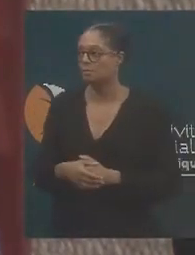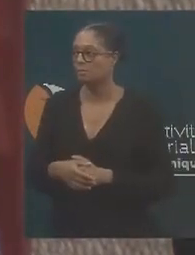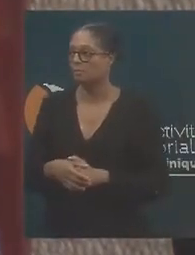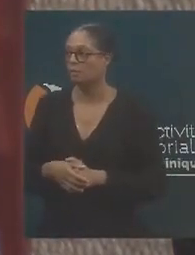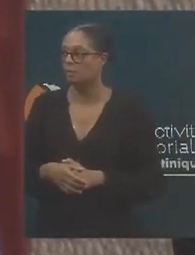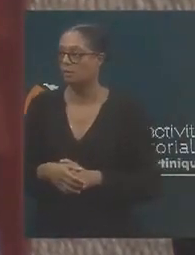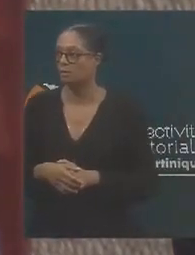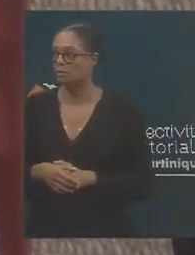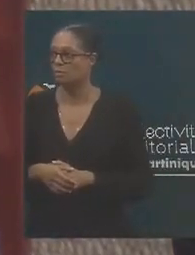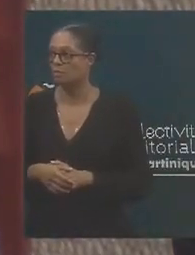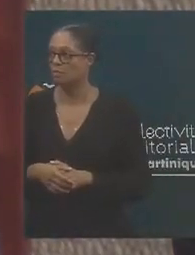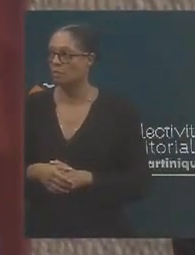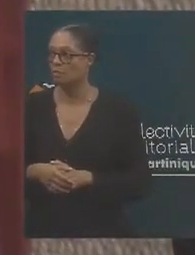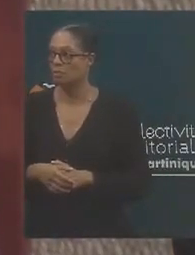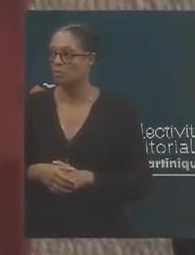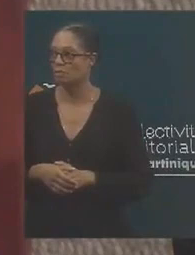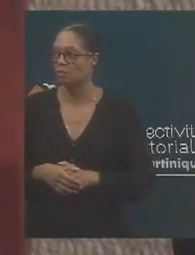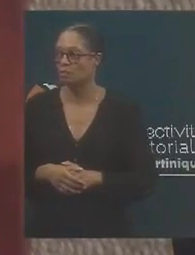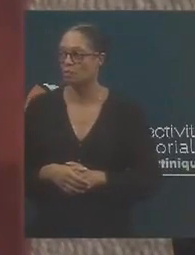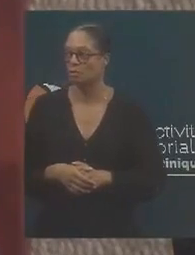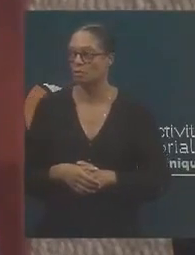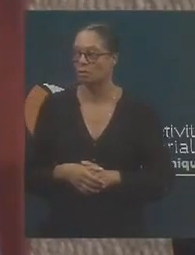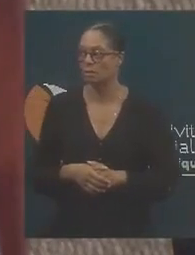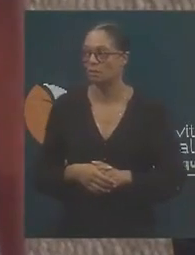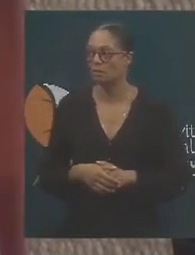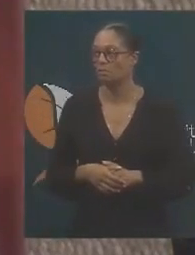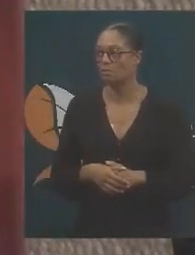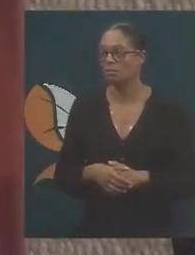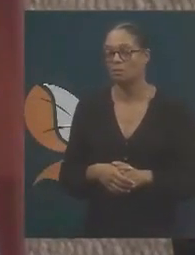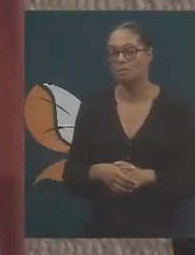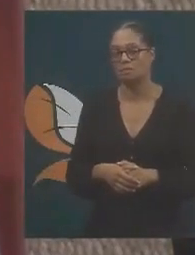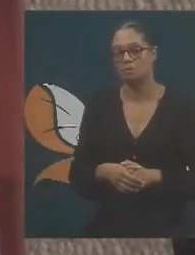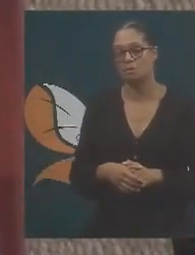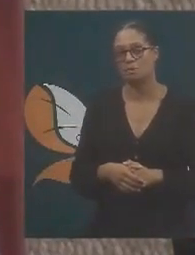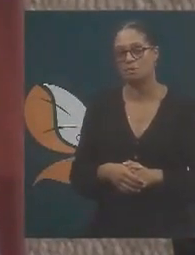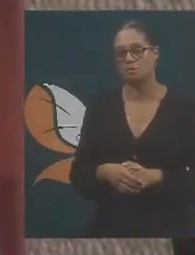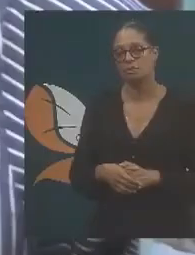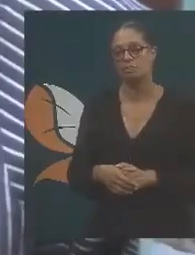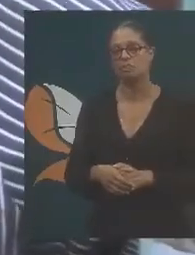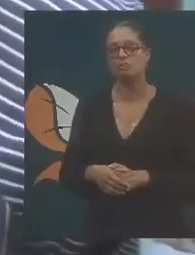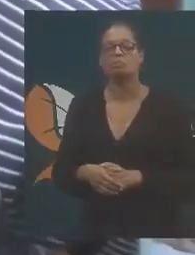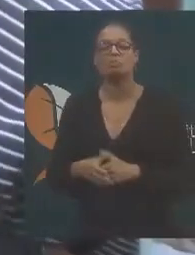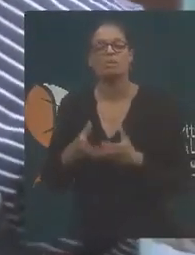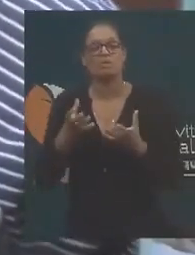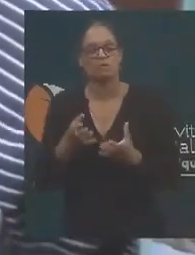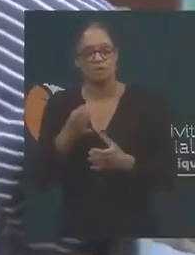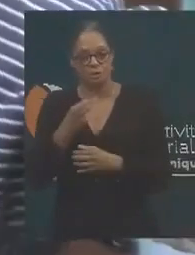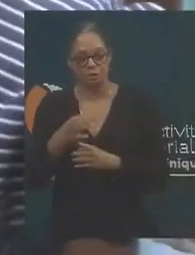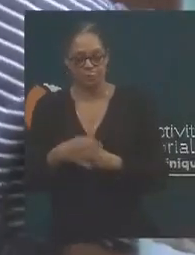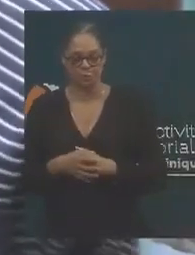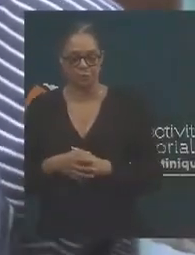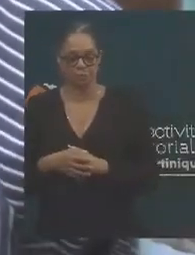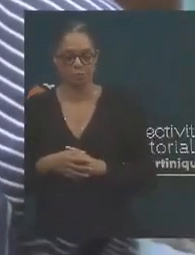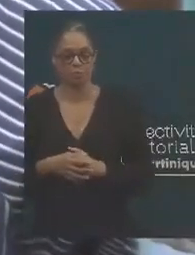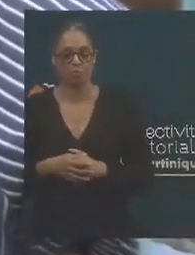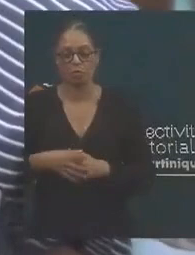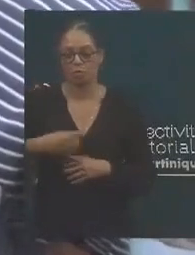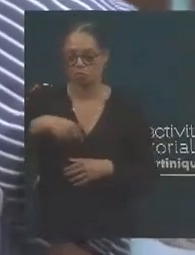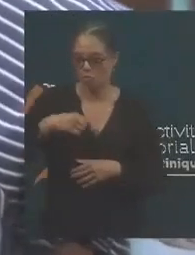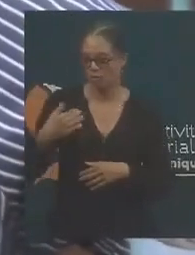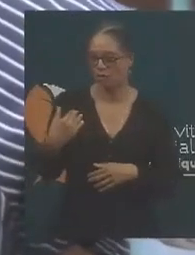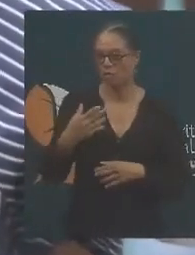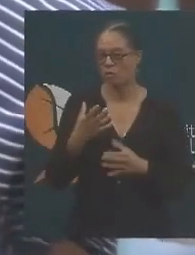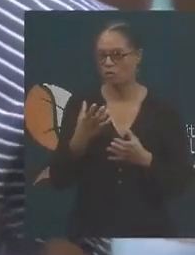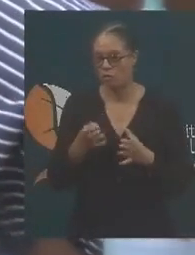Donc, je vais prendre un temps solennel pour dire que nous avions souhaité, nous avions